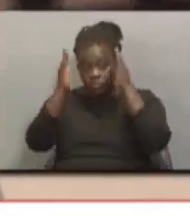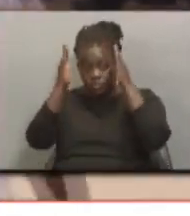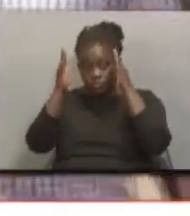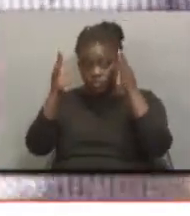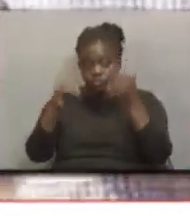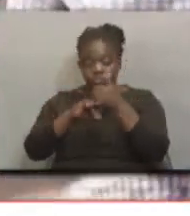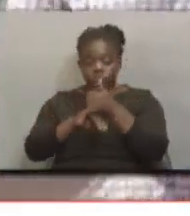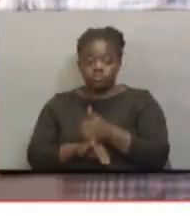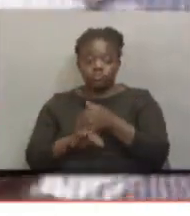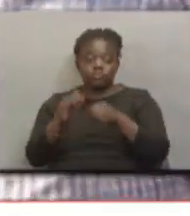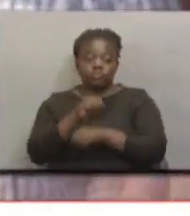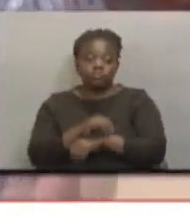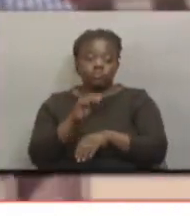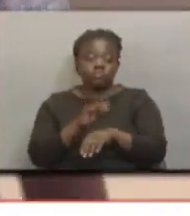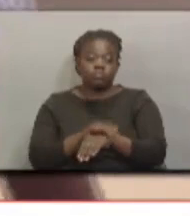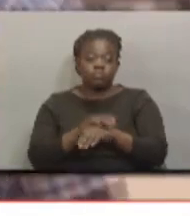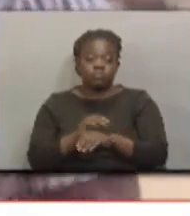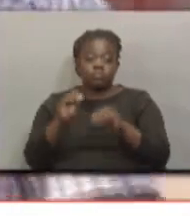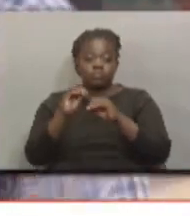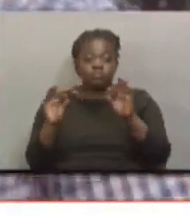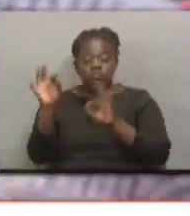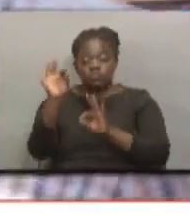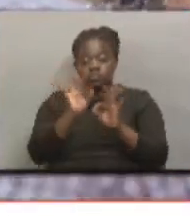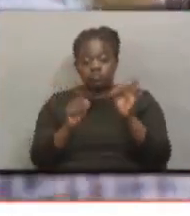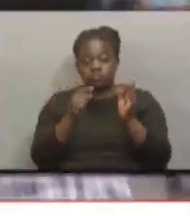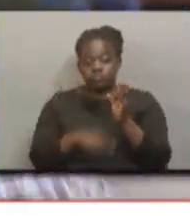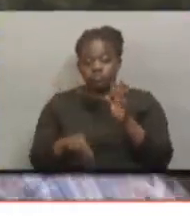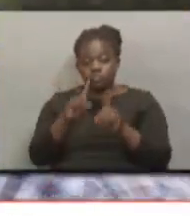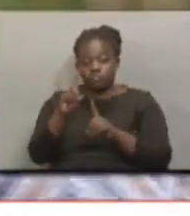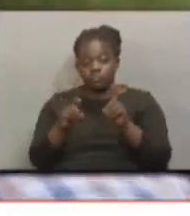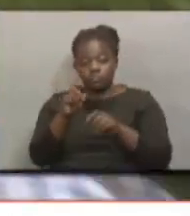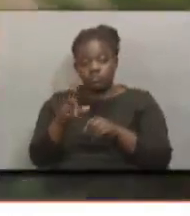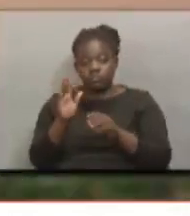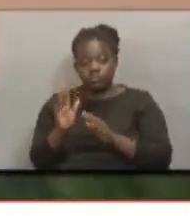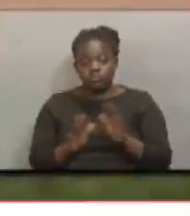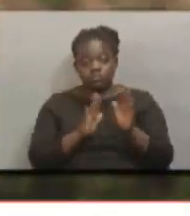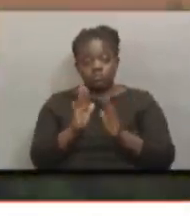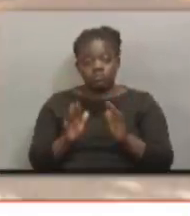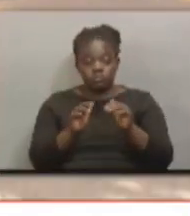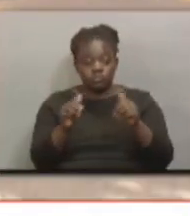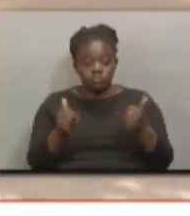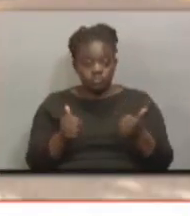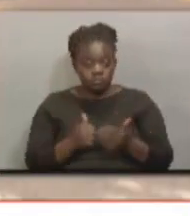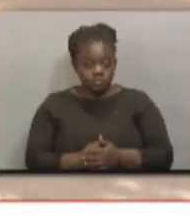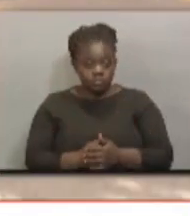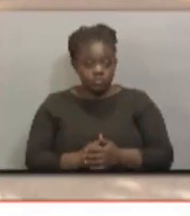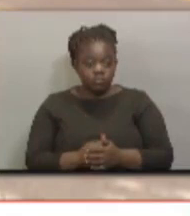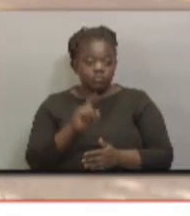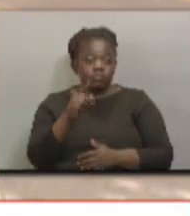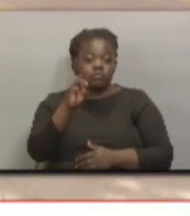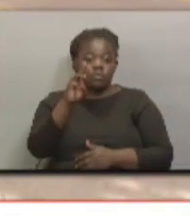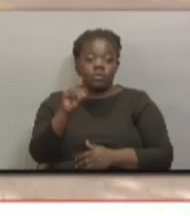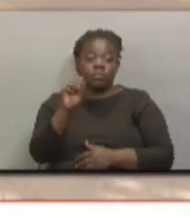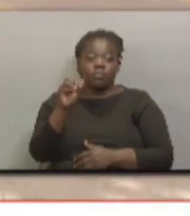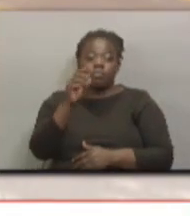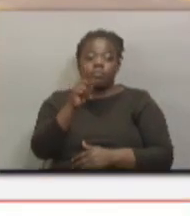e Mukono, ng'asomesa essomo lya chemistry agamba nti ebigezo bino baabiteeseteese bulungi. First of all, Mukozi wa